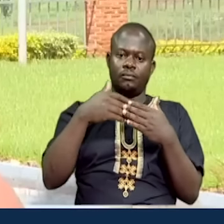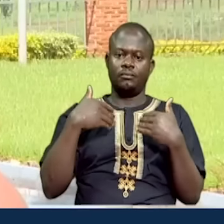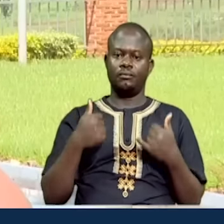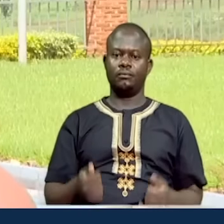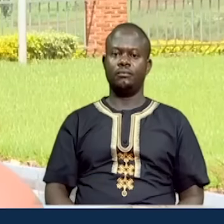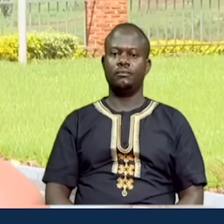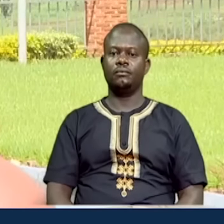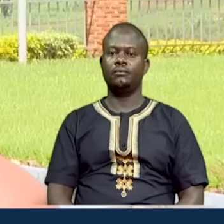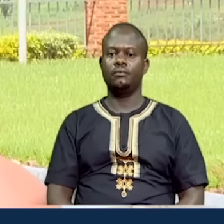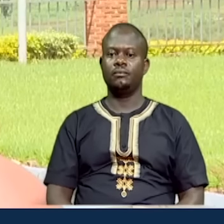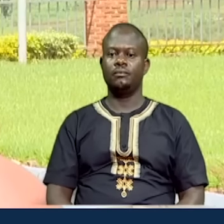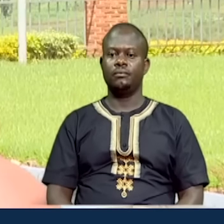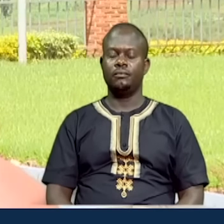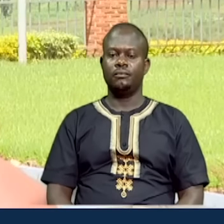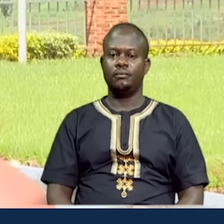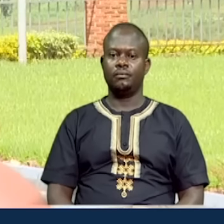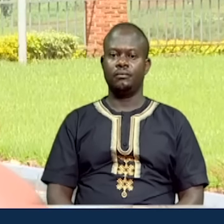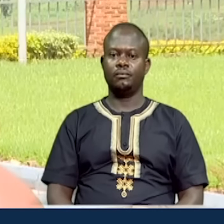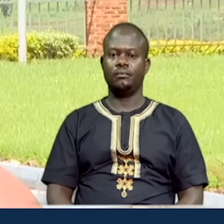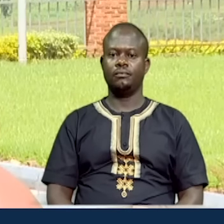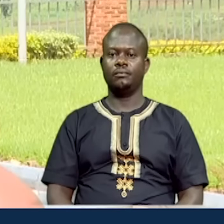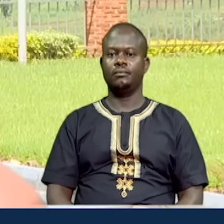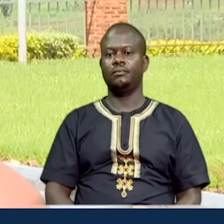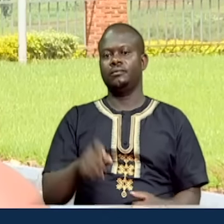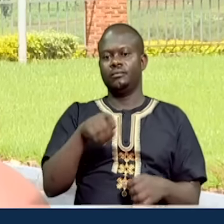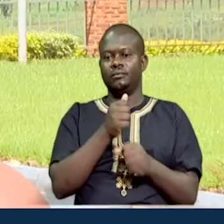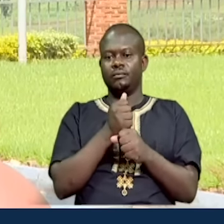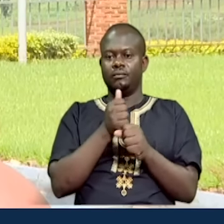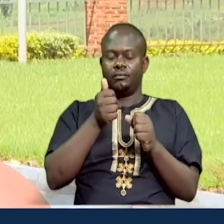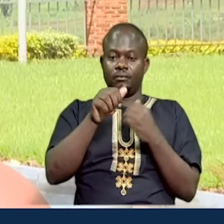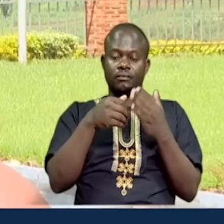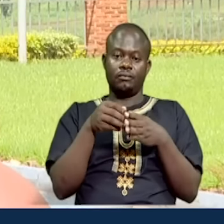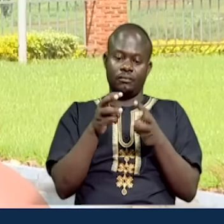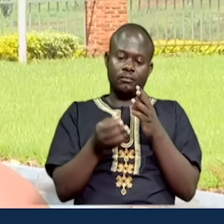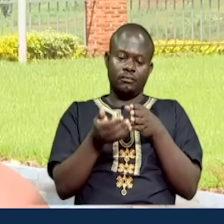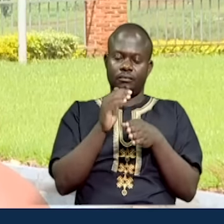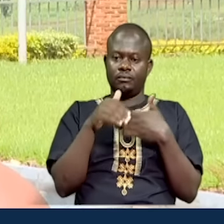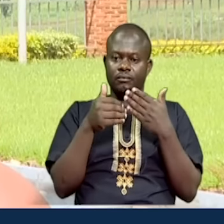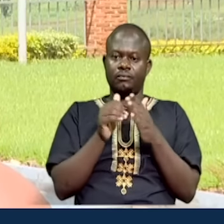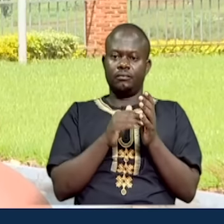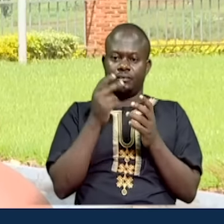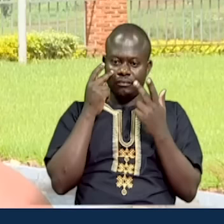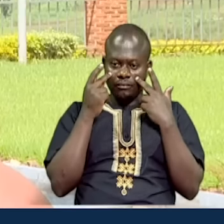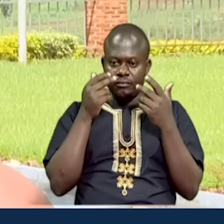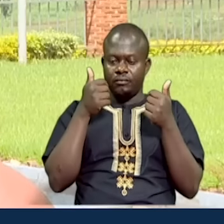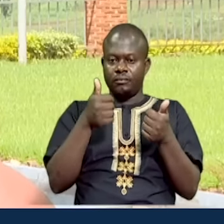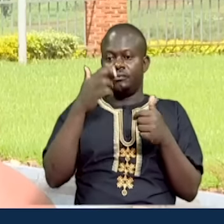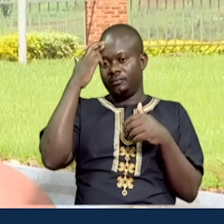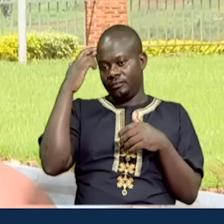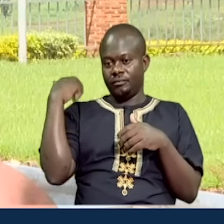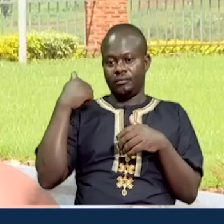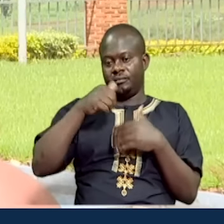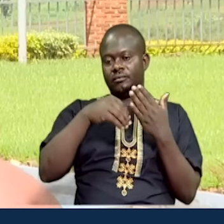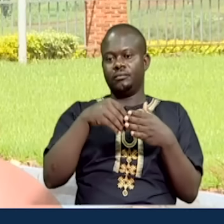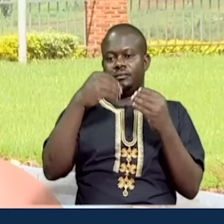no kuba bakora akazi kabo kinyamwuga no kongera gusubiramo neza bakibuka inshingano bafite zo gutanga